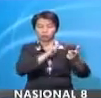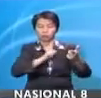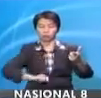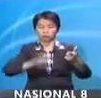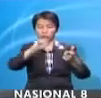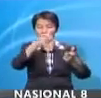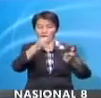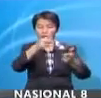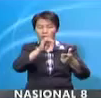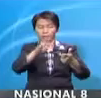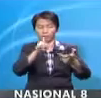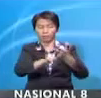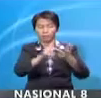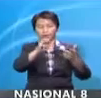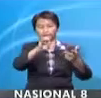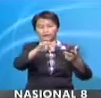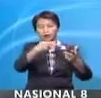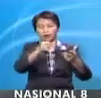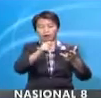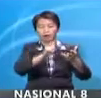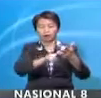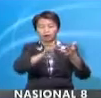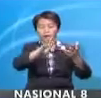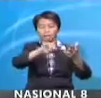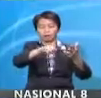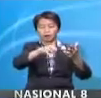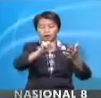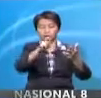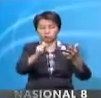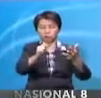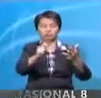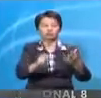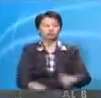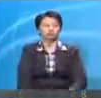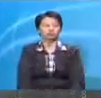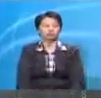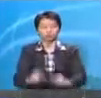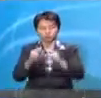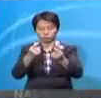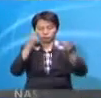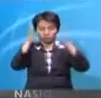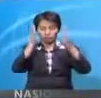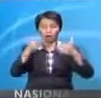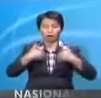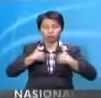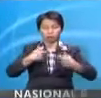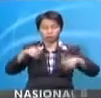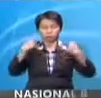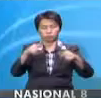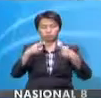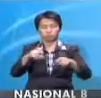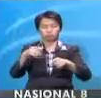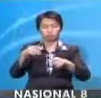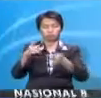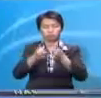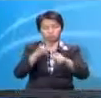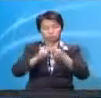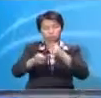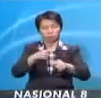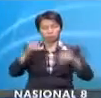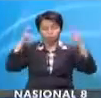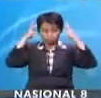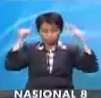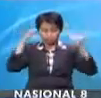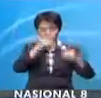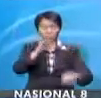Ahmad Tajuddin, Marhan Jalil dan Baljit Singh Charun. Skuad negara akan mengadakan perlawanan persahabatan mentang pasukan Belanda